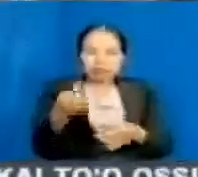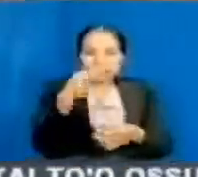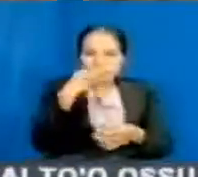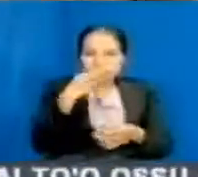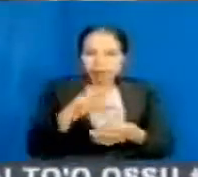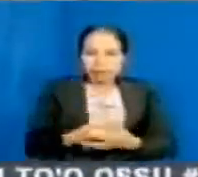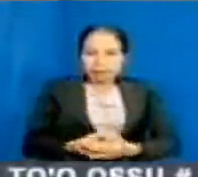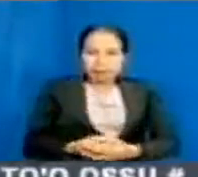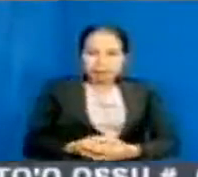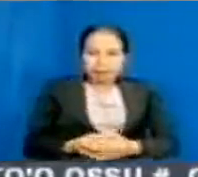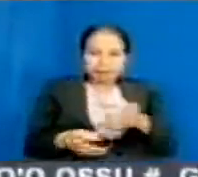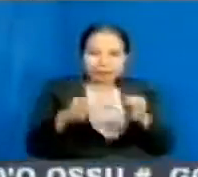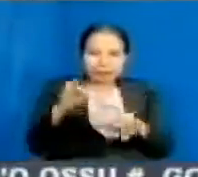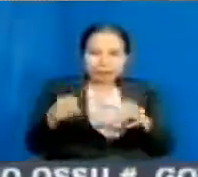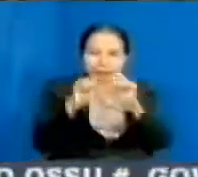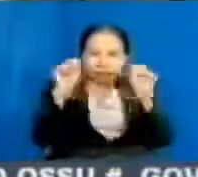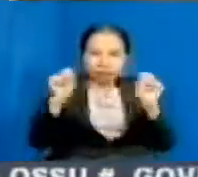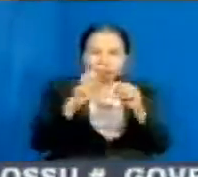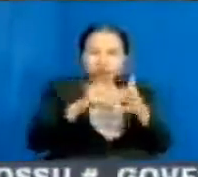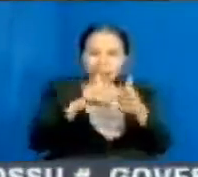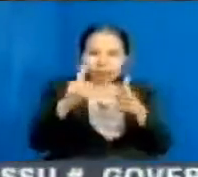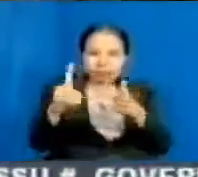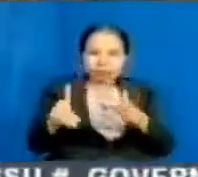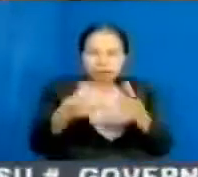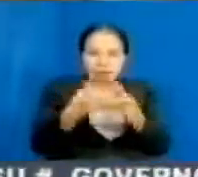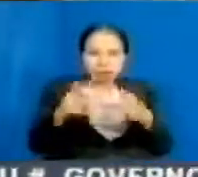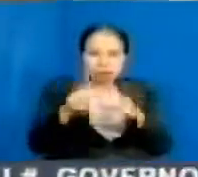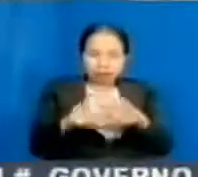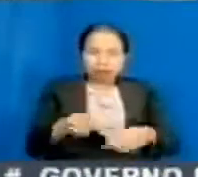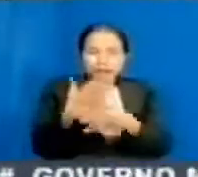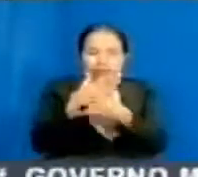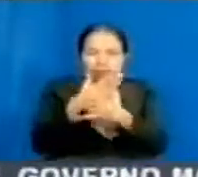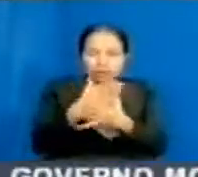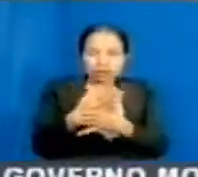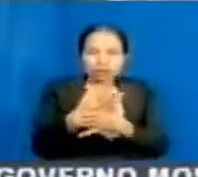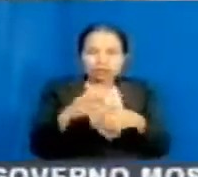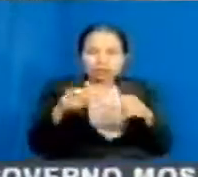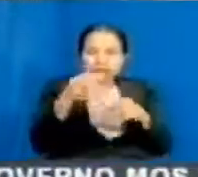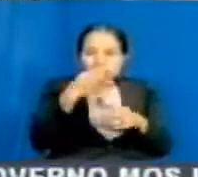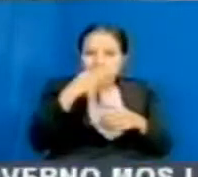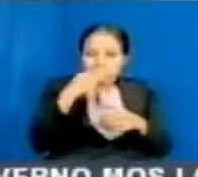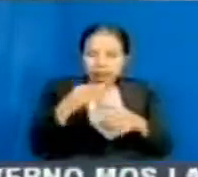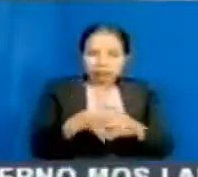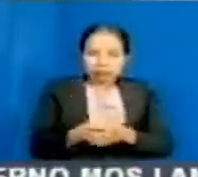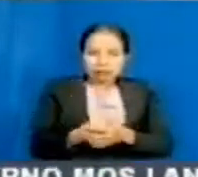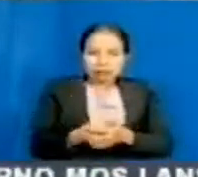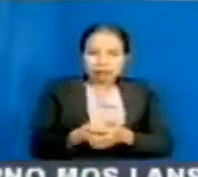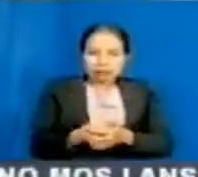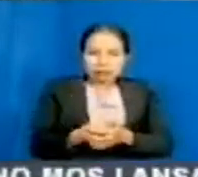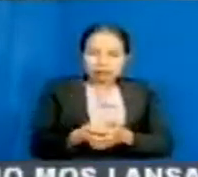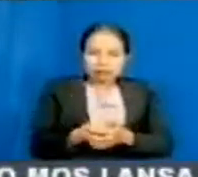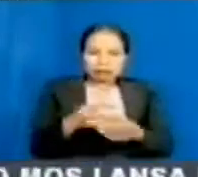básica. Entretanto, ia sábado semana, né? Companhia fornecedor, pacote sexta básica,